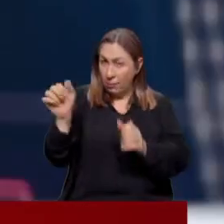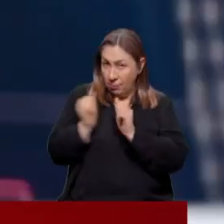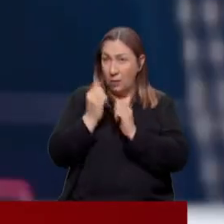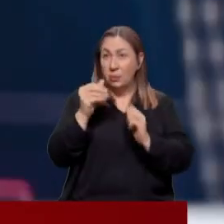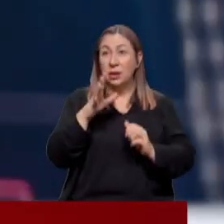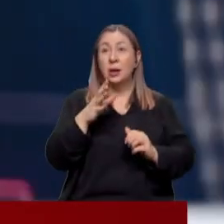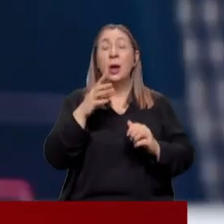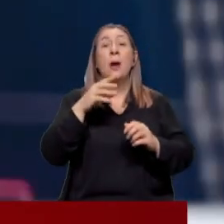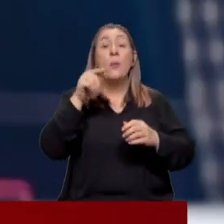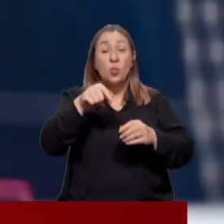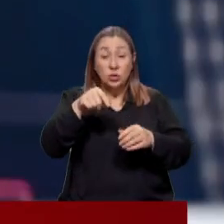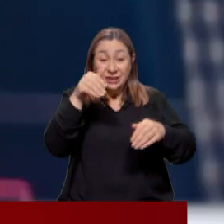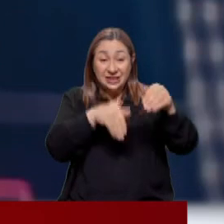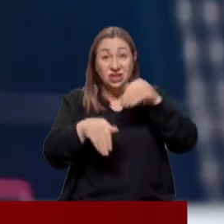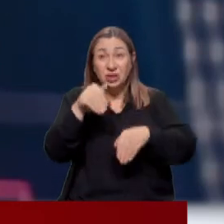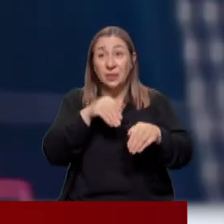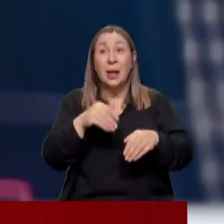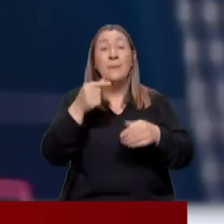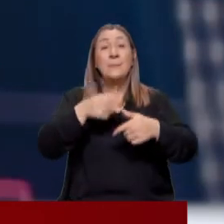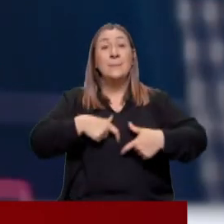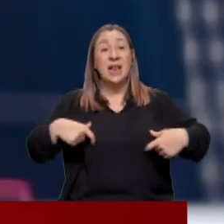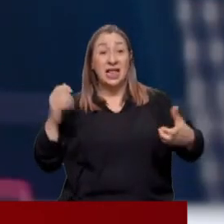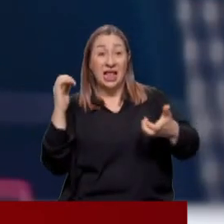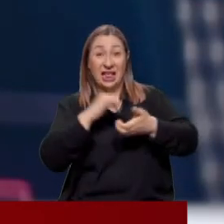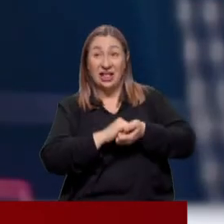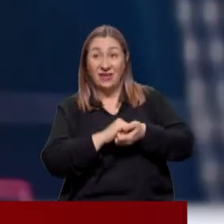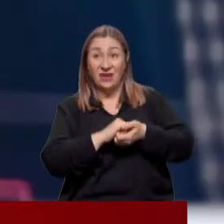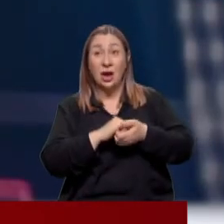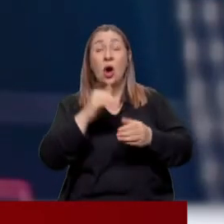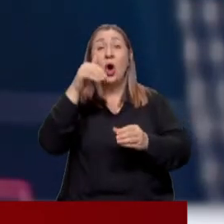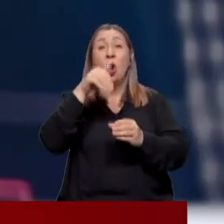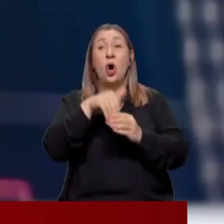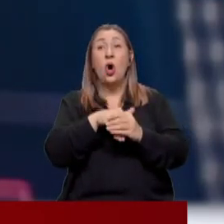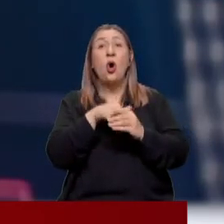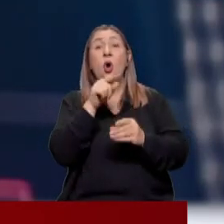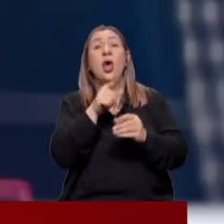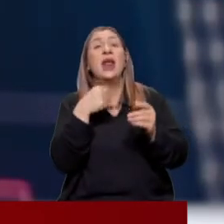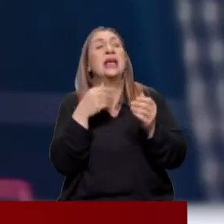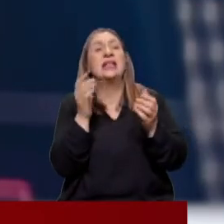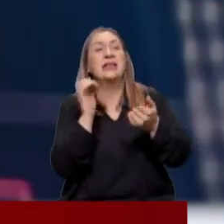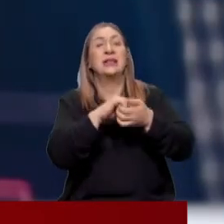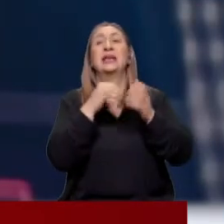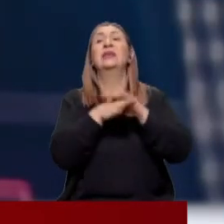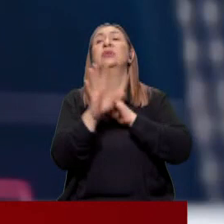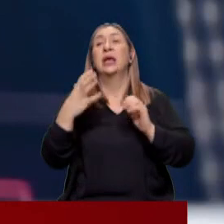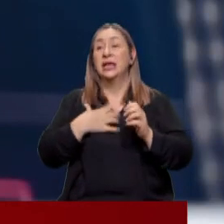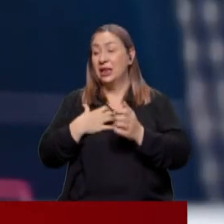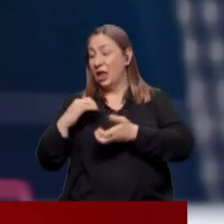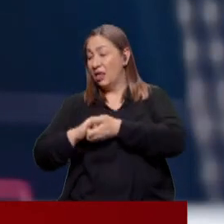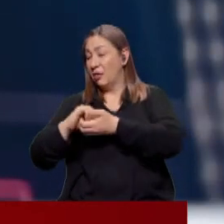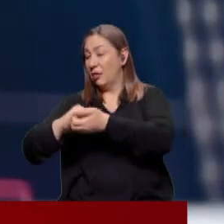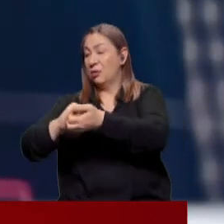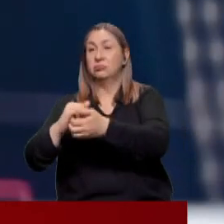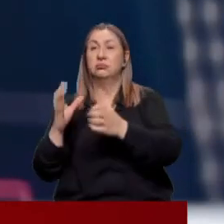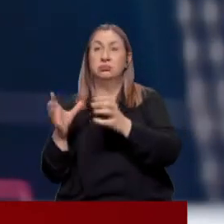yalnız AVM no seçimlerine millet ittifakı ve oy farkla girmeyeceğiz kendi farklarımız